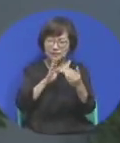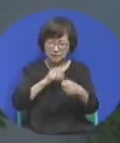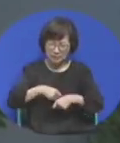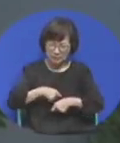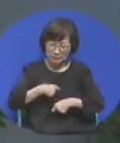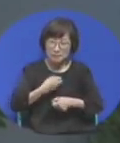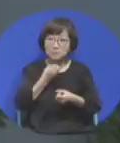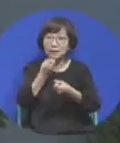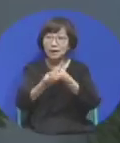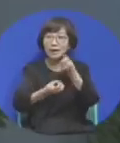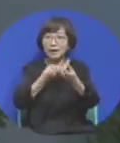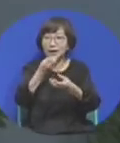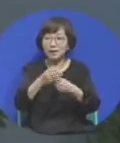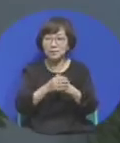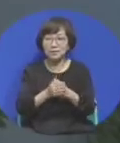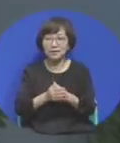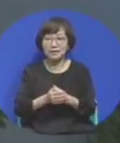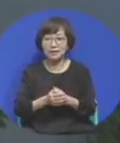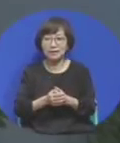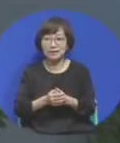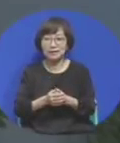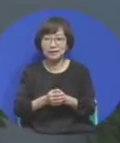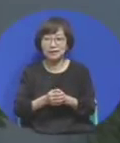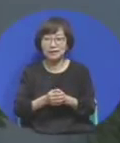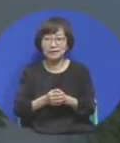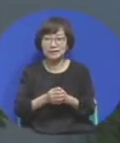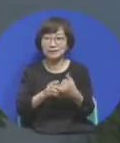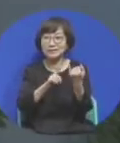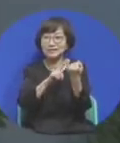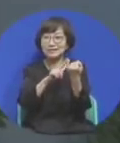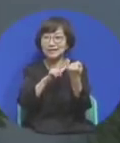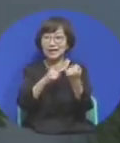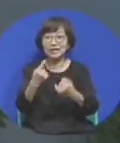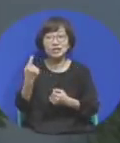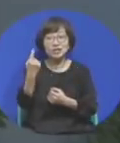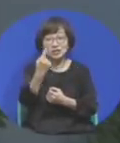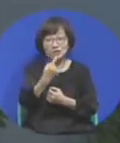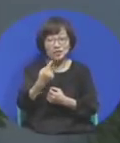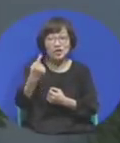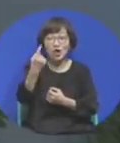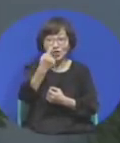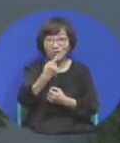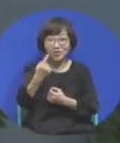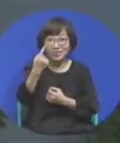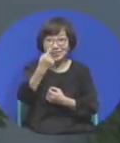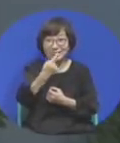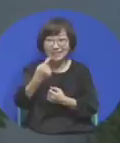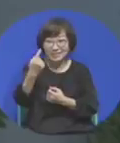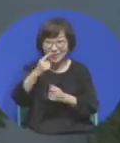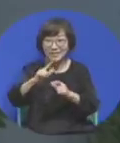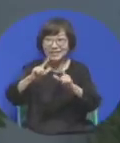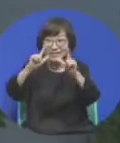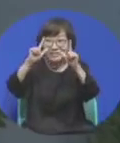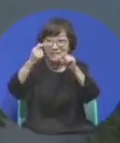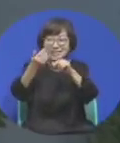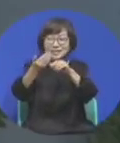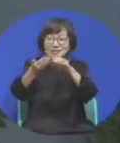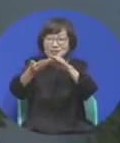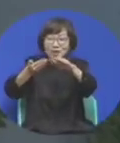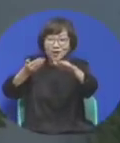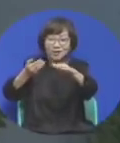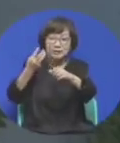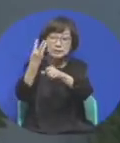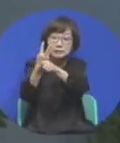얘기했어요. 천일 전에 들어갔던 그 내가 지금하고 똑같아 그랬습니다. And perhaps it might